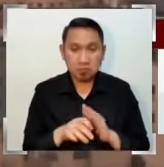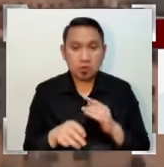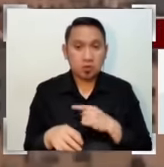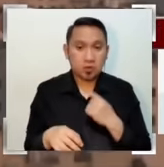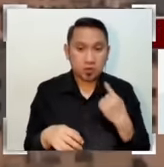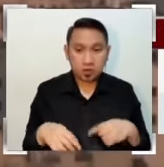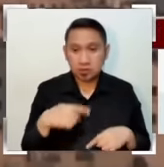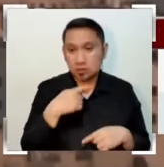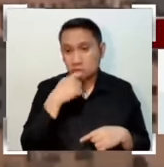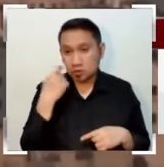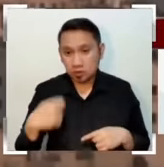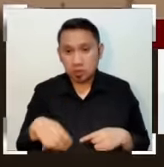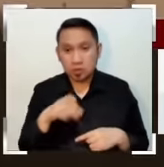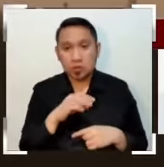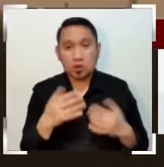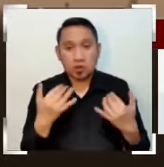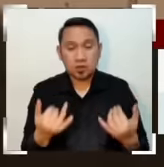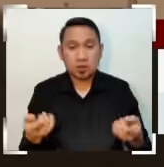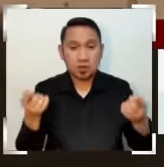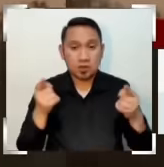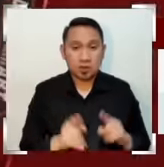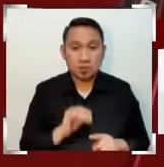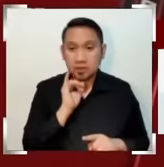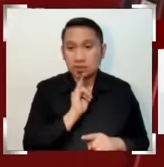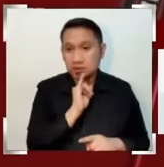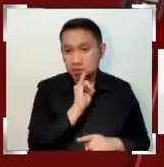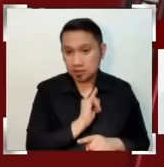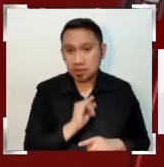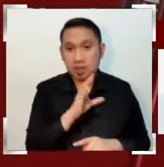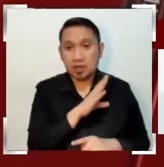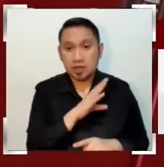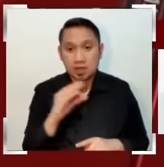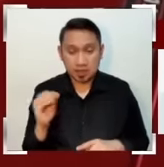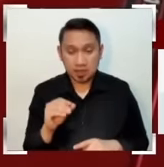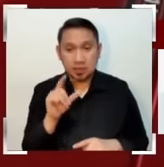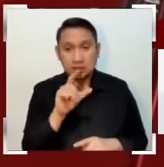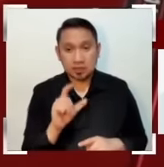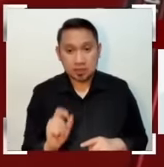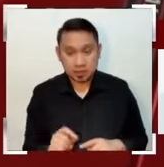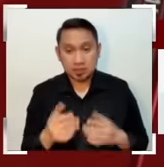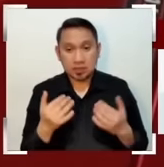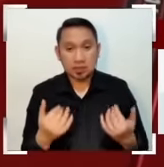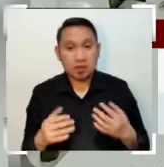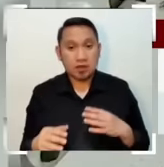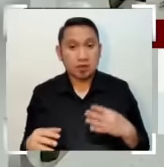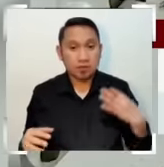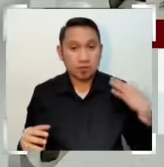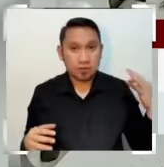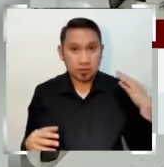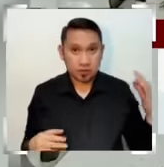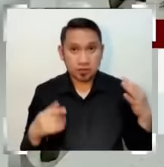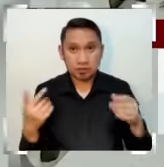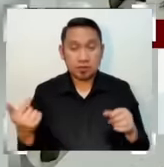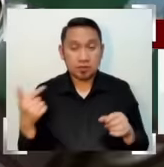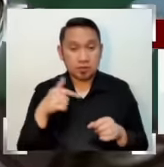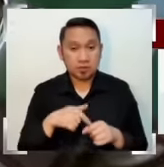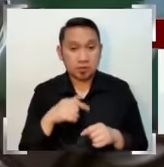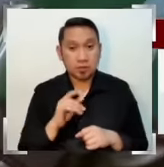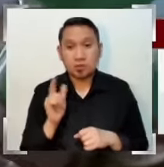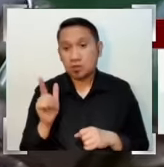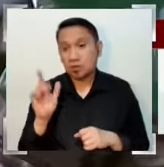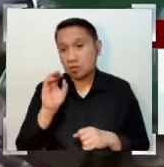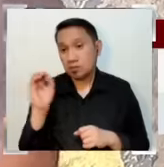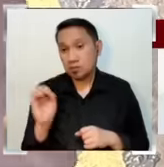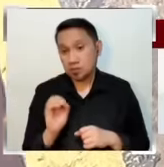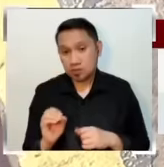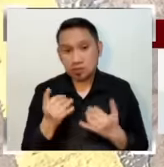ang nagaganap ngayon sa pagitan ng Israel at Gaza. Ang voluntaryong pagtataas ng halong ethanol sa gasolina ng hanggang 20%,